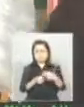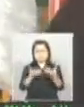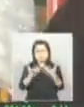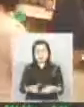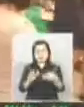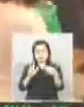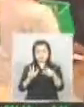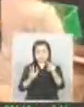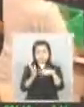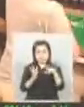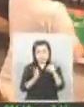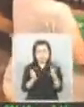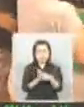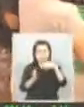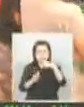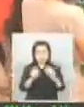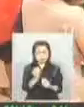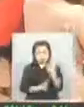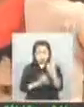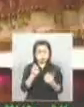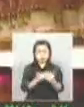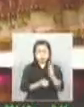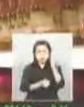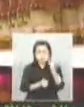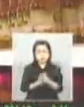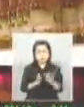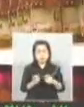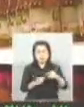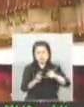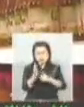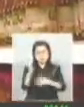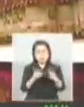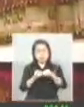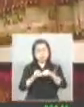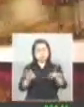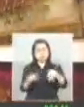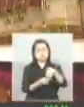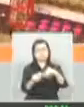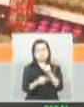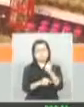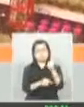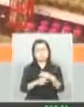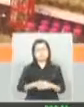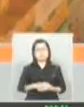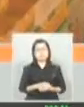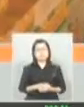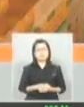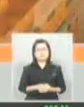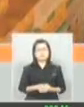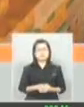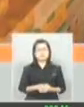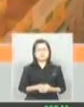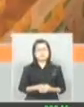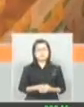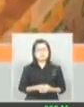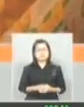ผลผลิตในประเทศจะทำให้ในระยะสั้นนั้นมีน้ำมันปาล์มกระจายสู่ผู้บริโภคได้อย่างทั่วถึง สิ่งที่เรานำ